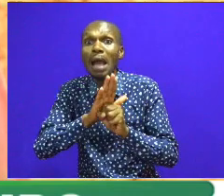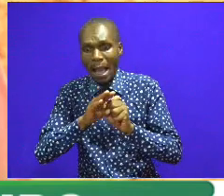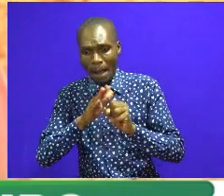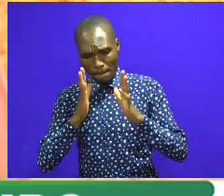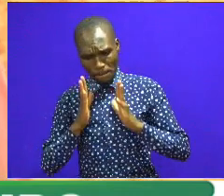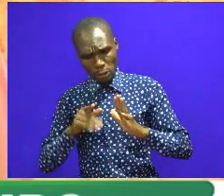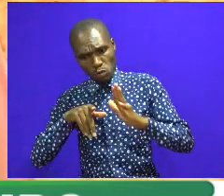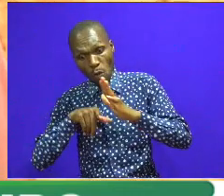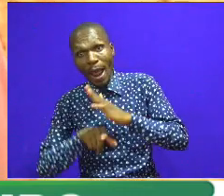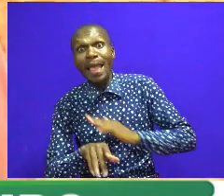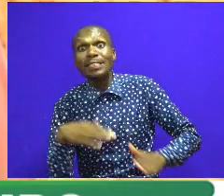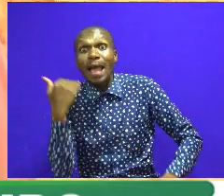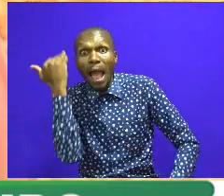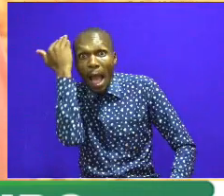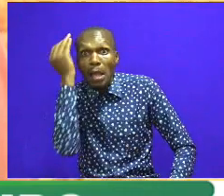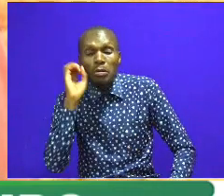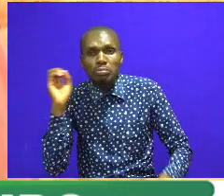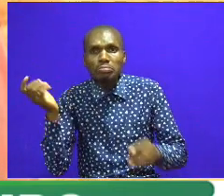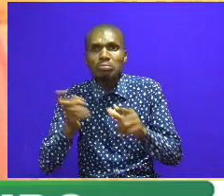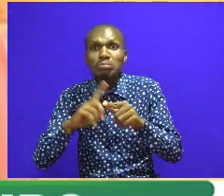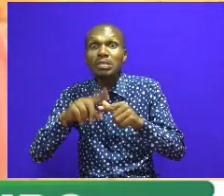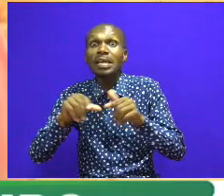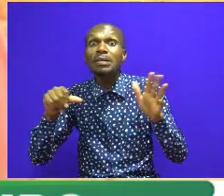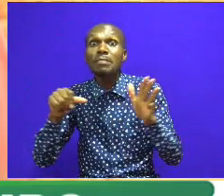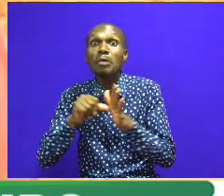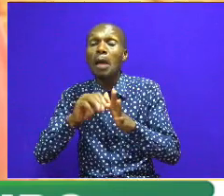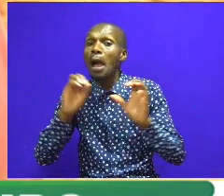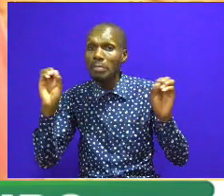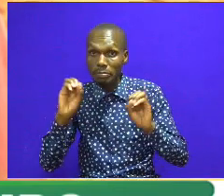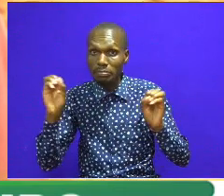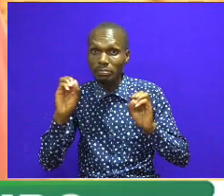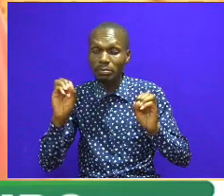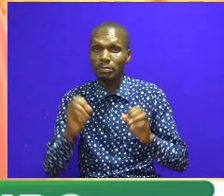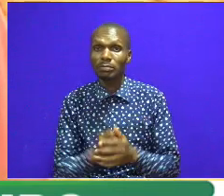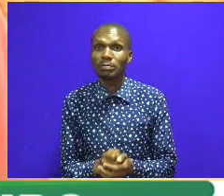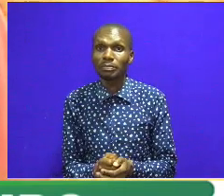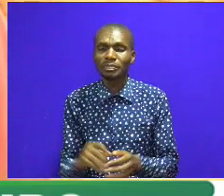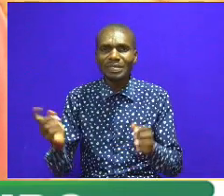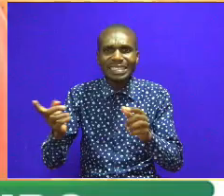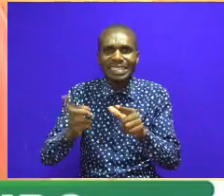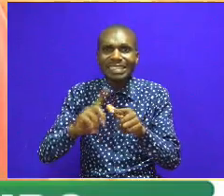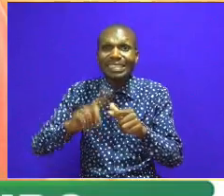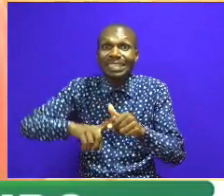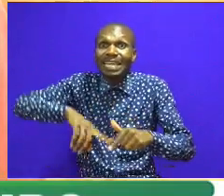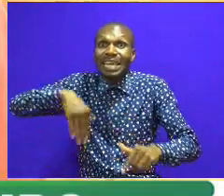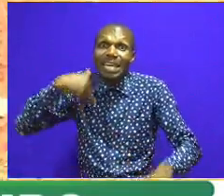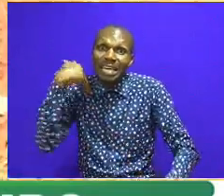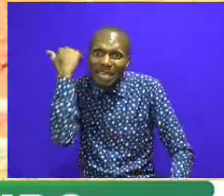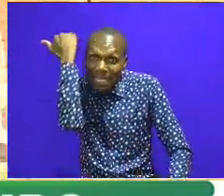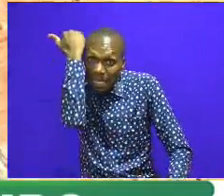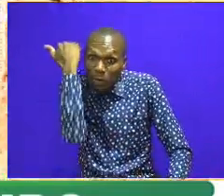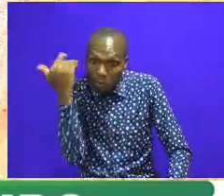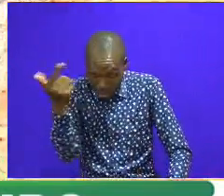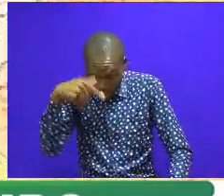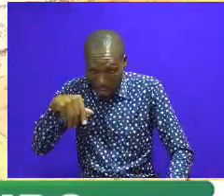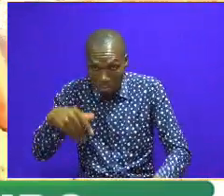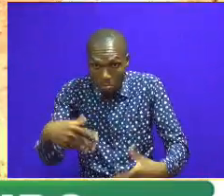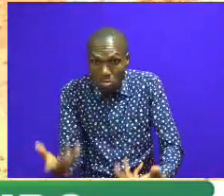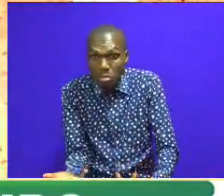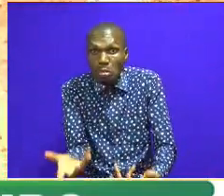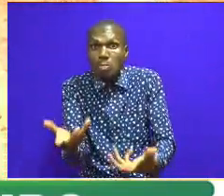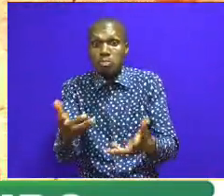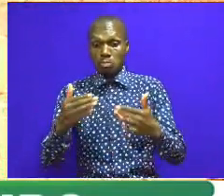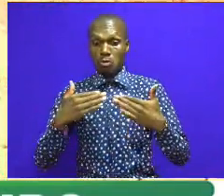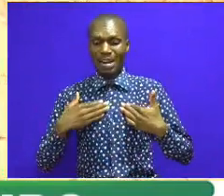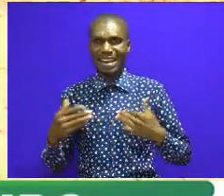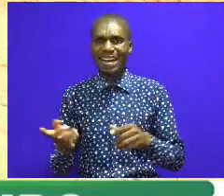kateba, o mwere oyo nobu wata magoso, nderie koto wate chiche etindo koro mwere oyo. Chinga